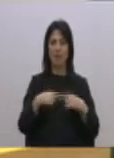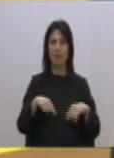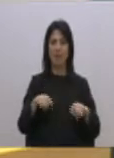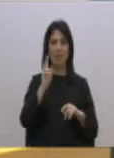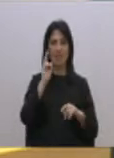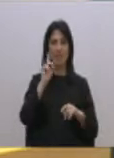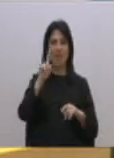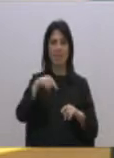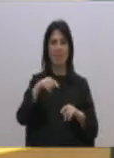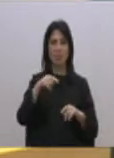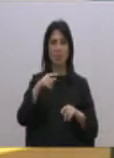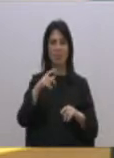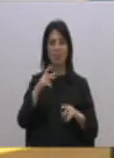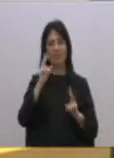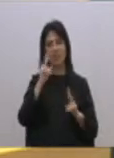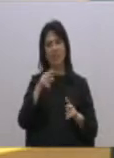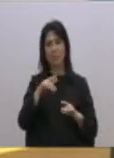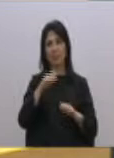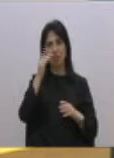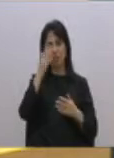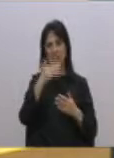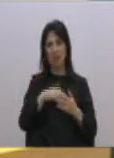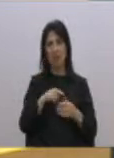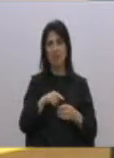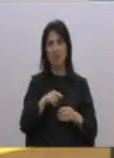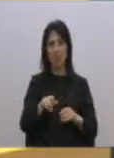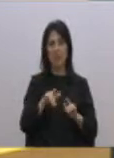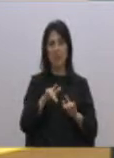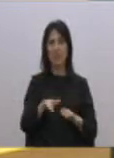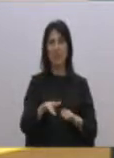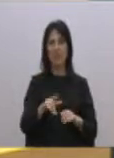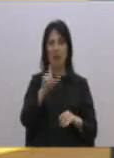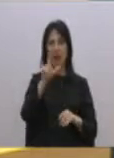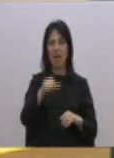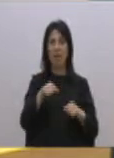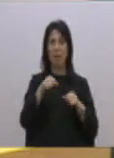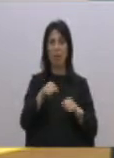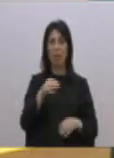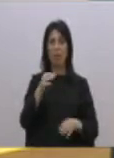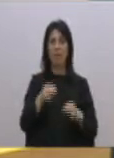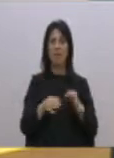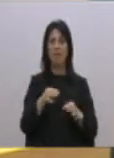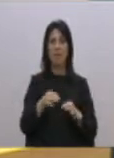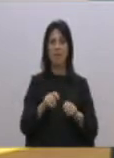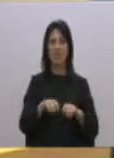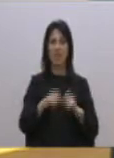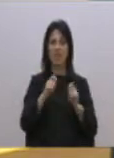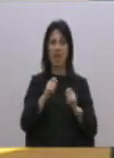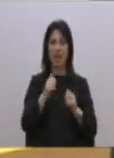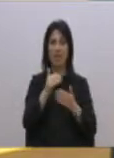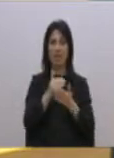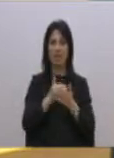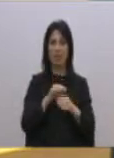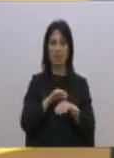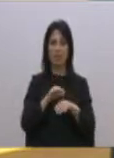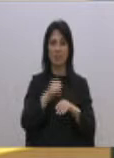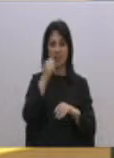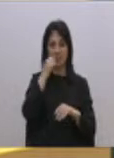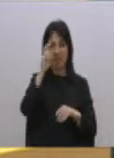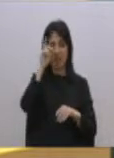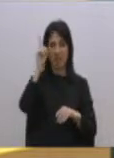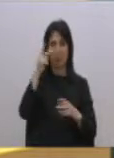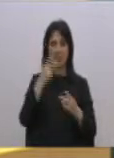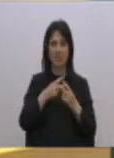ვინც არ არის ვალდებულდეს ამ საქმეში შინაარსი, ამ საქმეში ადამიანის უფლებათა სასამართლომ დაარღვია სისტემური წამება წინა ხელისუფლების